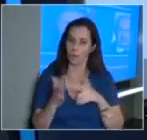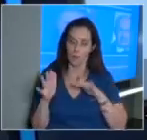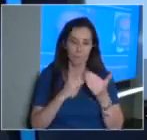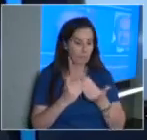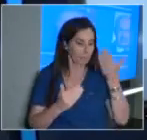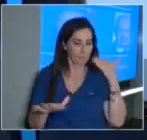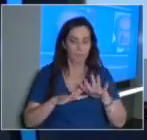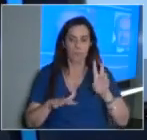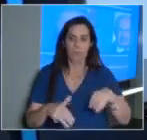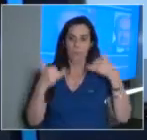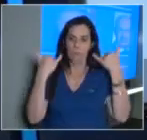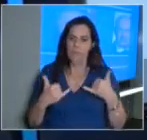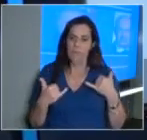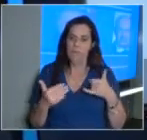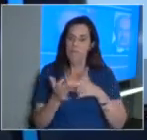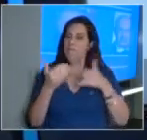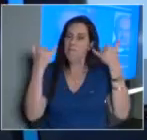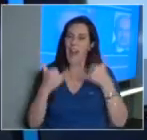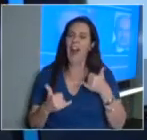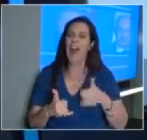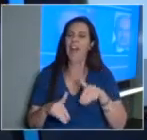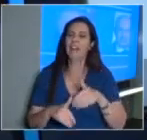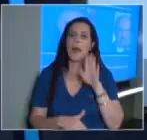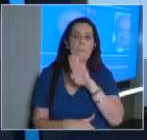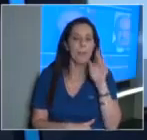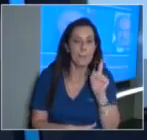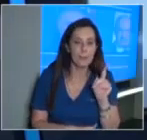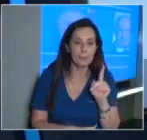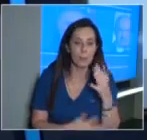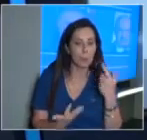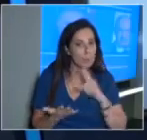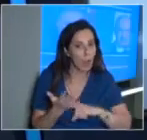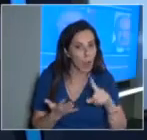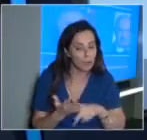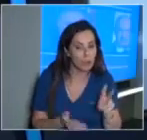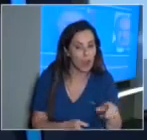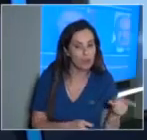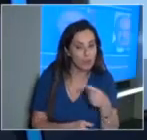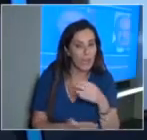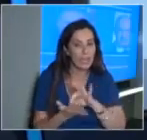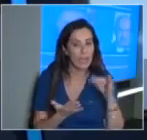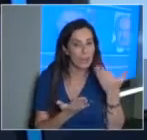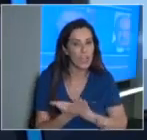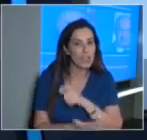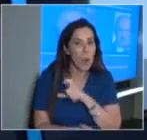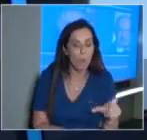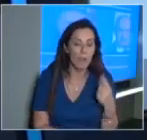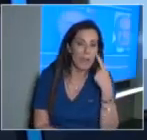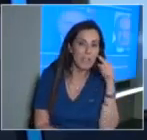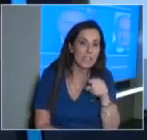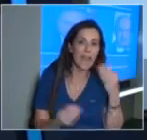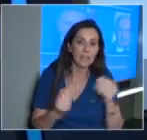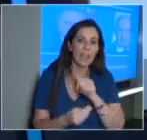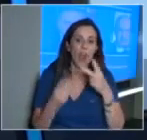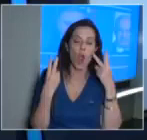הממשלה הקודמת לממשלה הנוכחית, שכרגע ראש הממשלה כנראה בעוד מספר חודשים עומד בפני כתב אישום, ונראה שזה